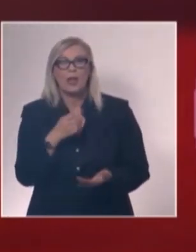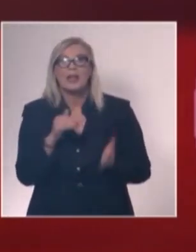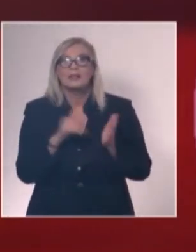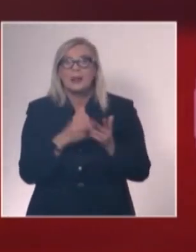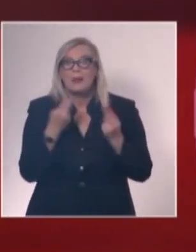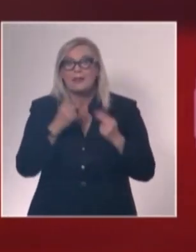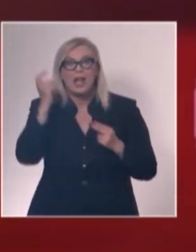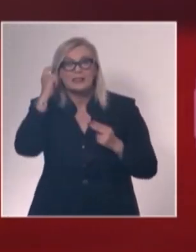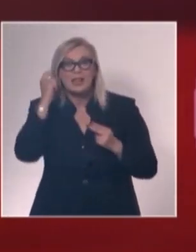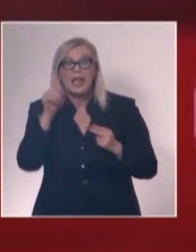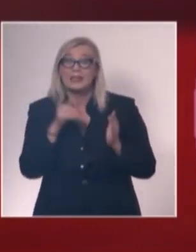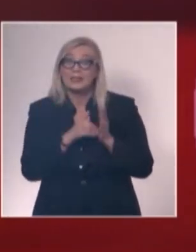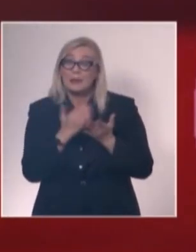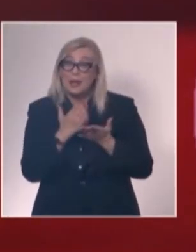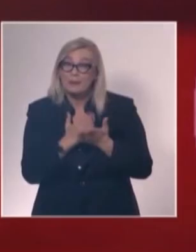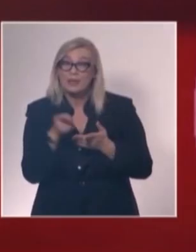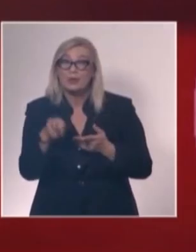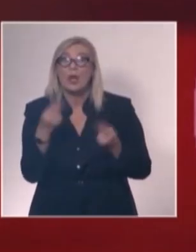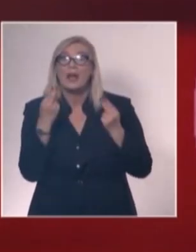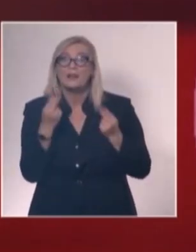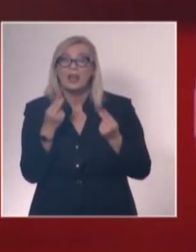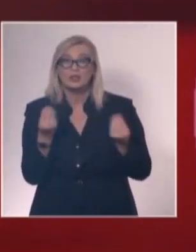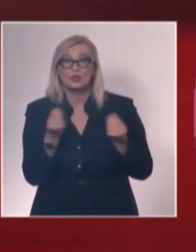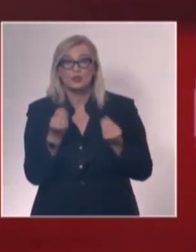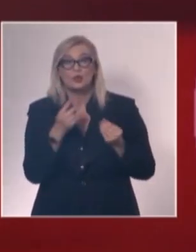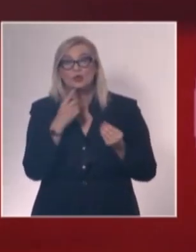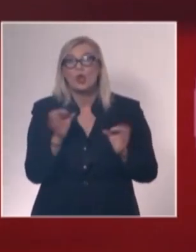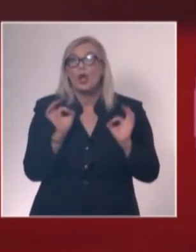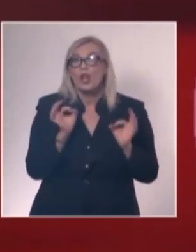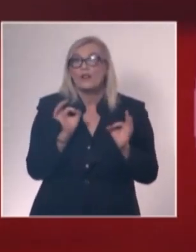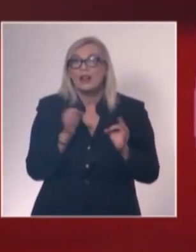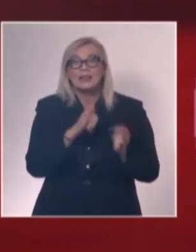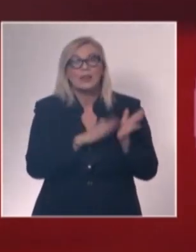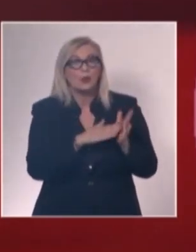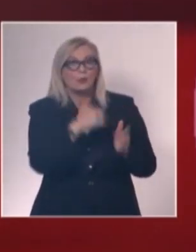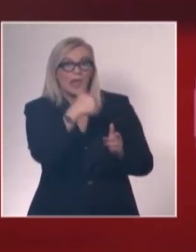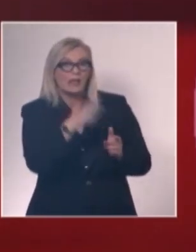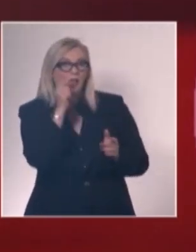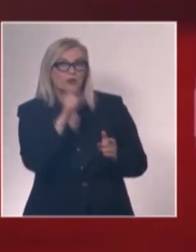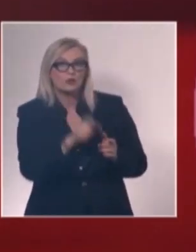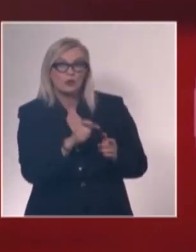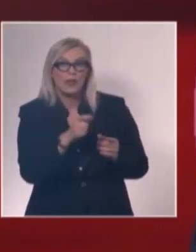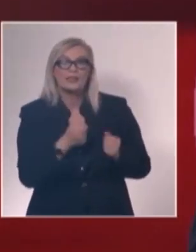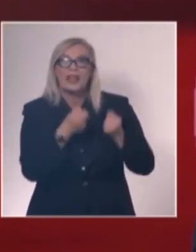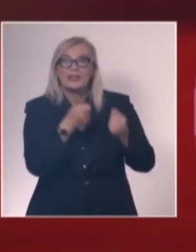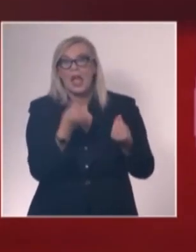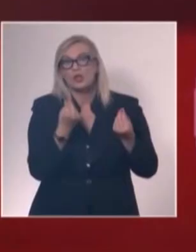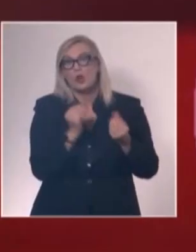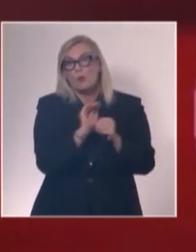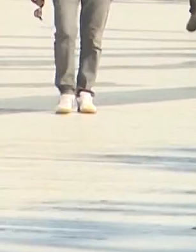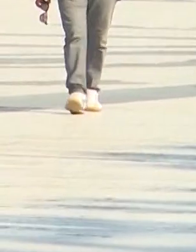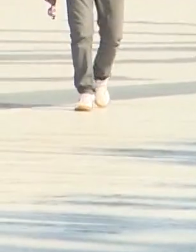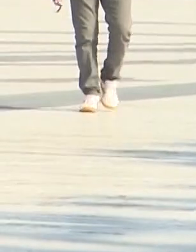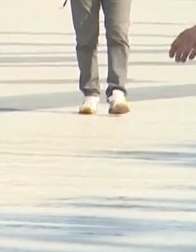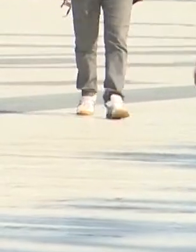знаењето. И тоа треба да биде репер, односно квалитетот на поединицот за конечна услуга на